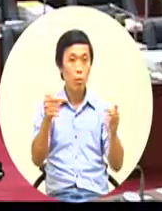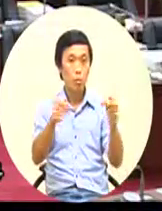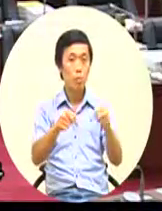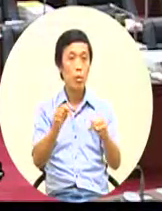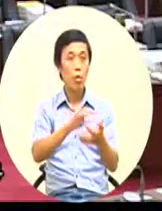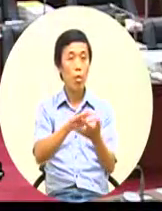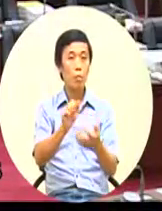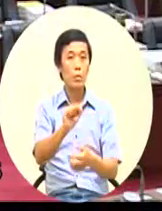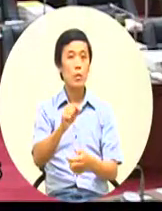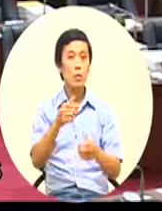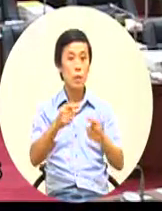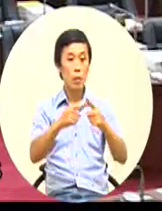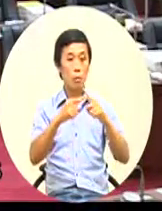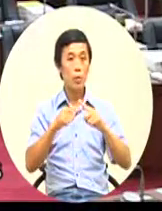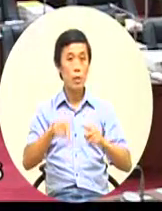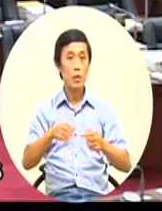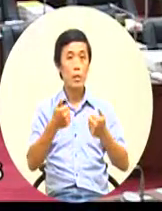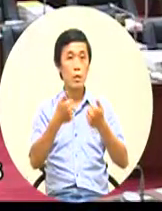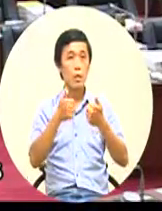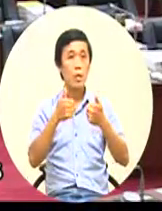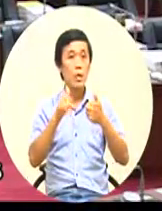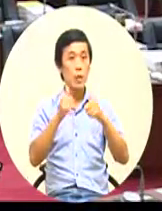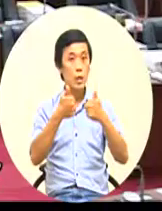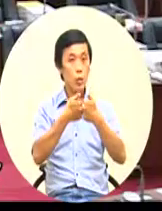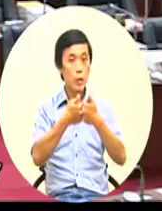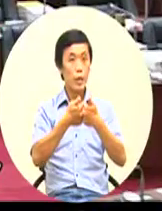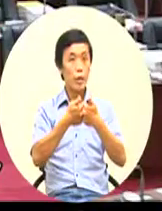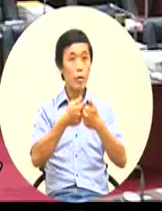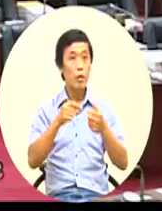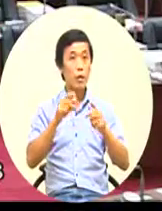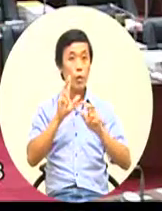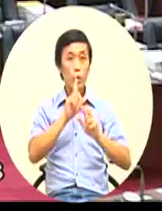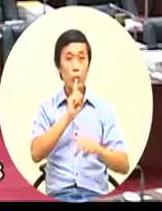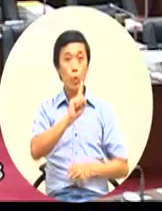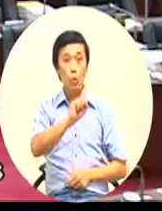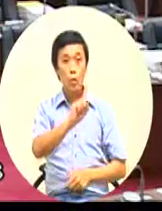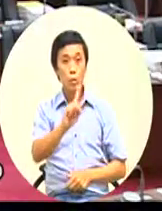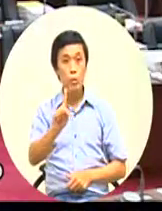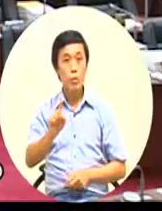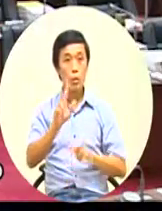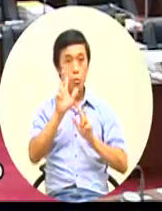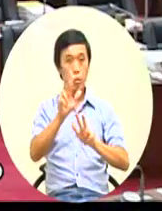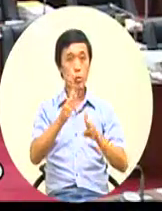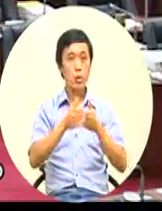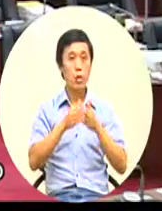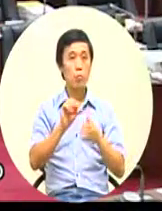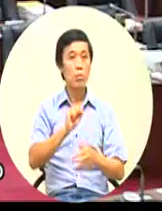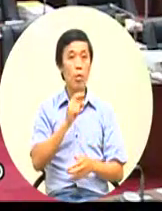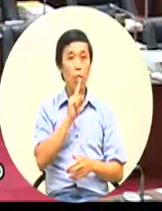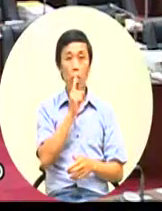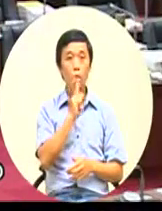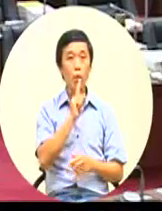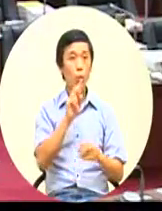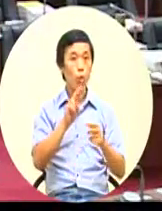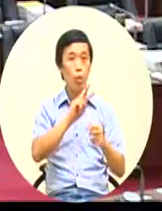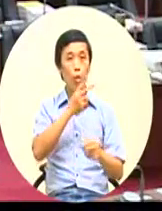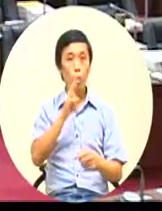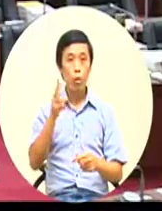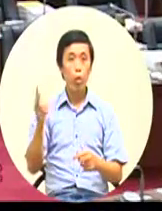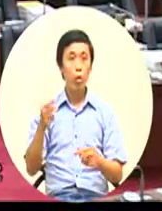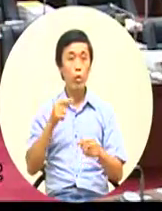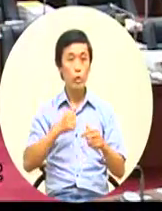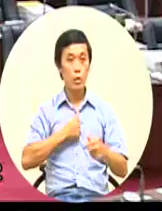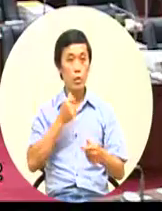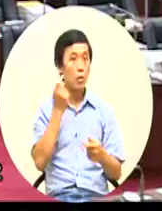是徛伫议事厅，讲话绝对是爱属实。袂使乌龙蛇道，形象甲事实无同